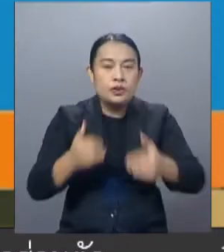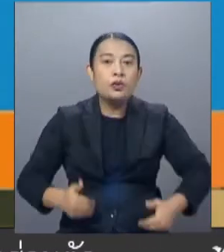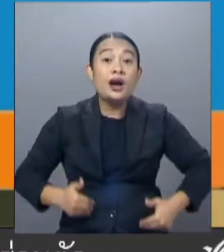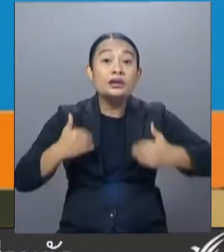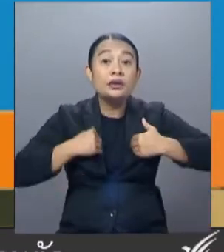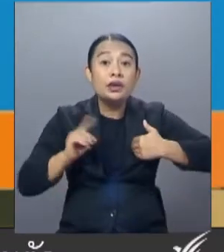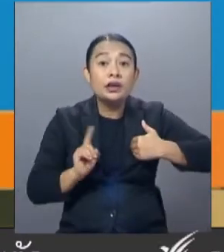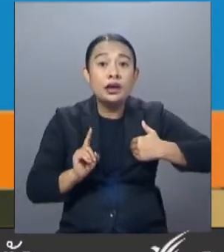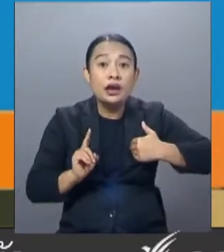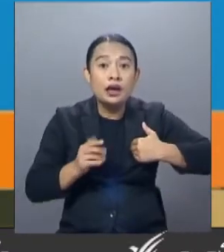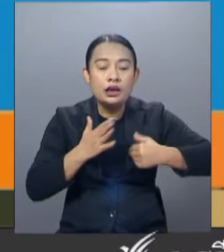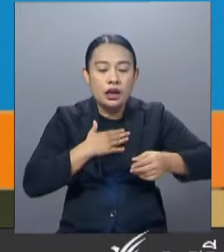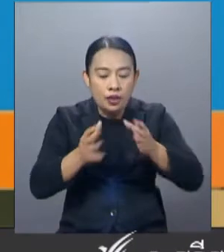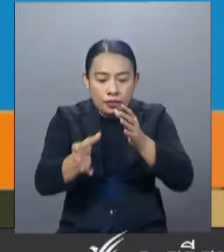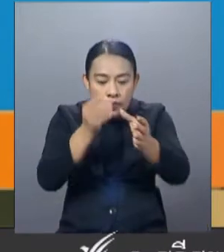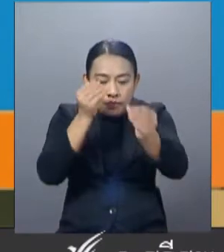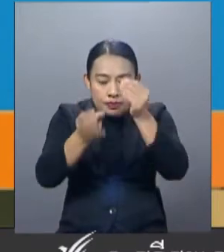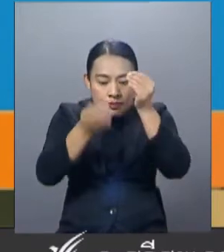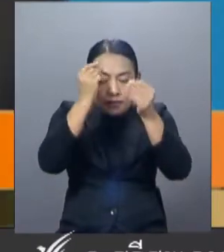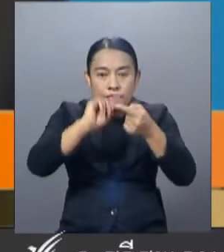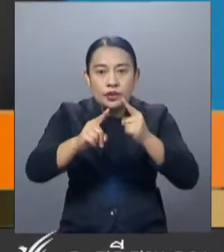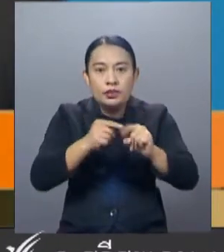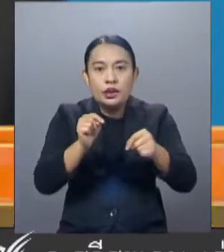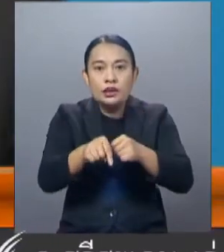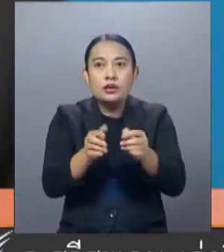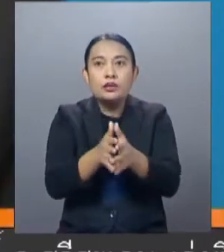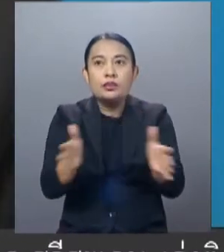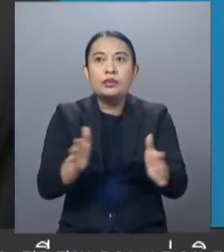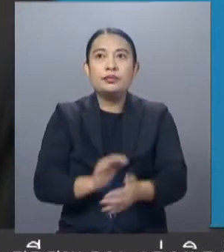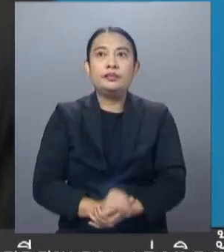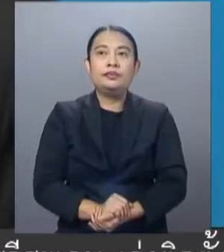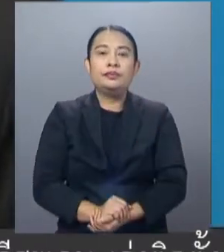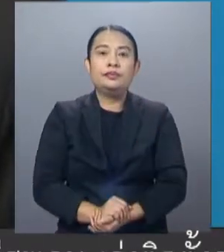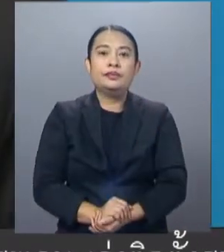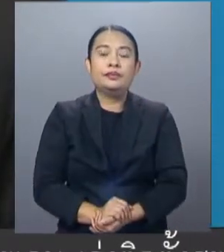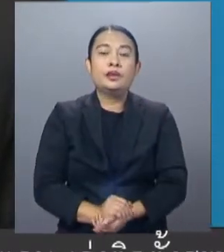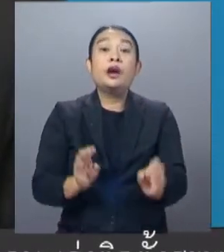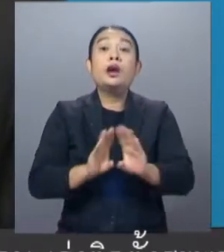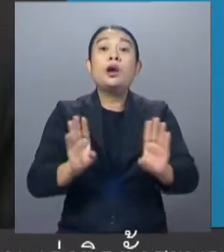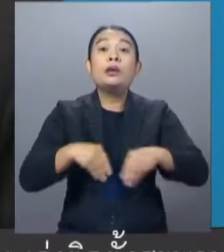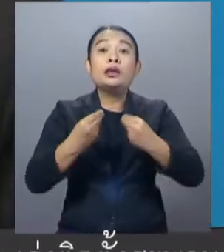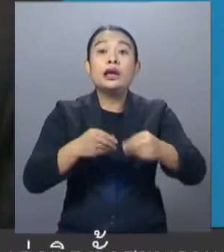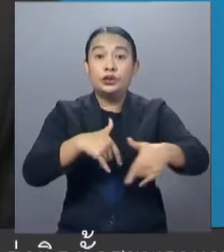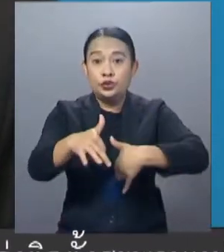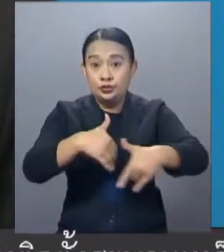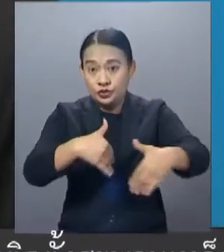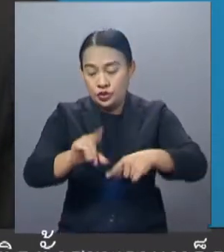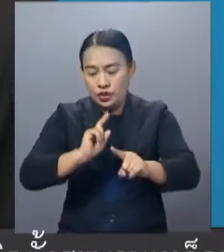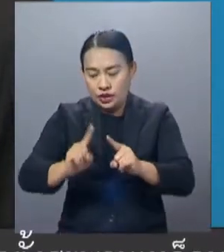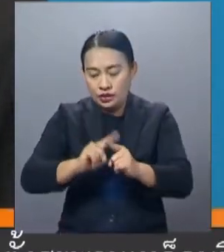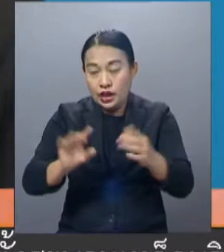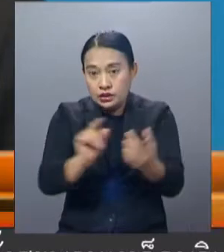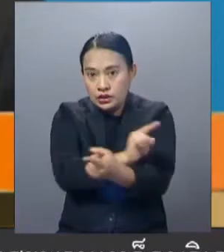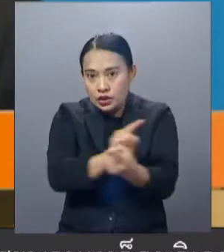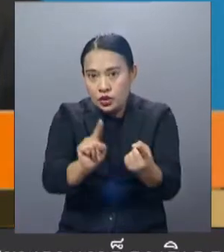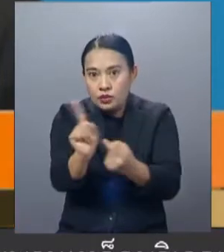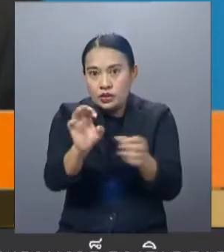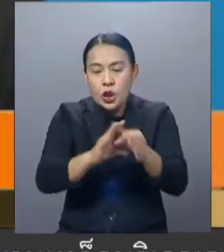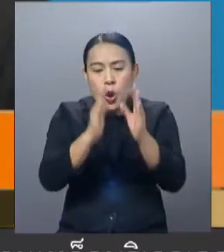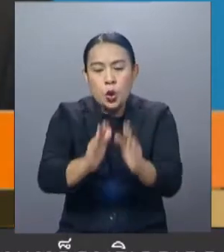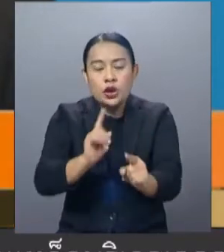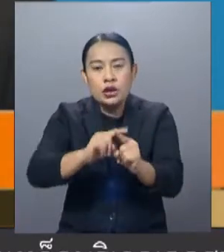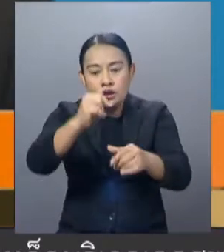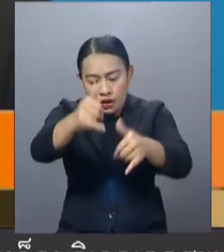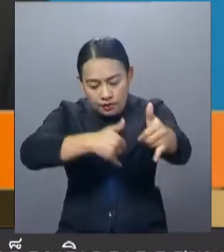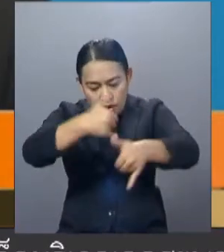ไงบ้างต้องมีเพื่อนเยอะขึ้นบ้าง เราเปิดออกสู่สาธารณชนให้เห็นว่าทุกคนนั้นสามารถเข้ามามีส่วนร่วม